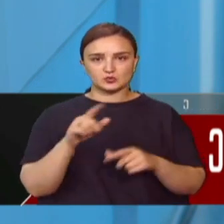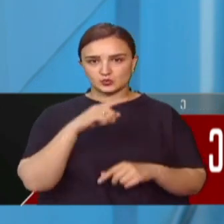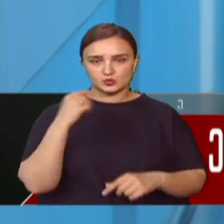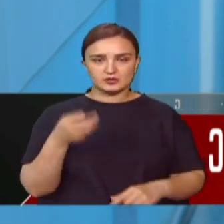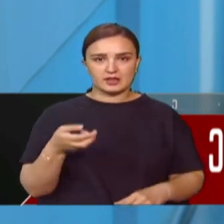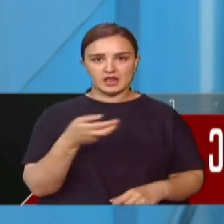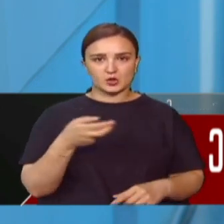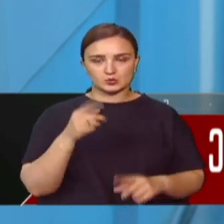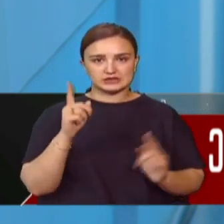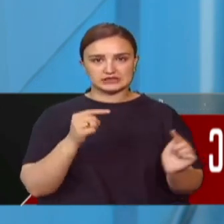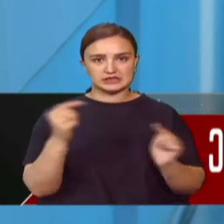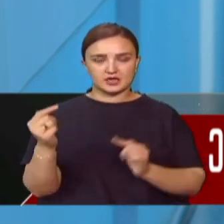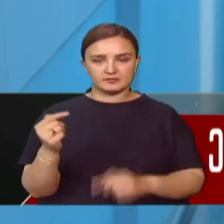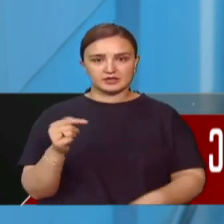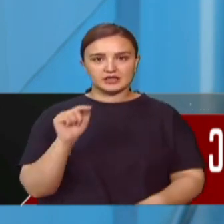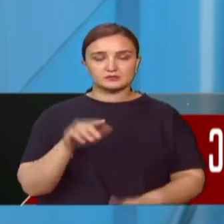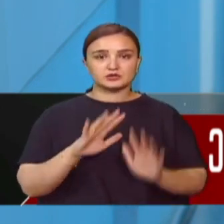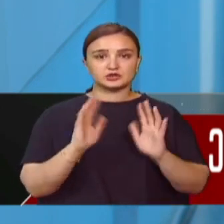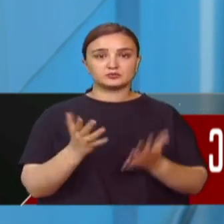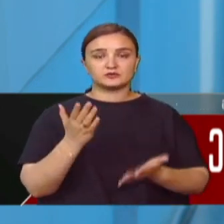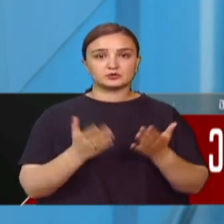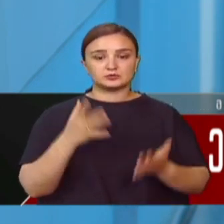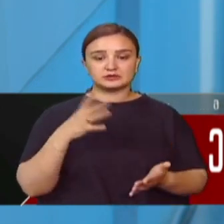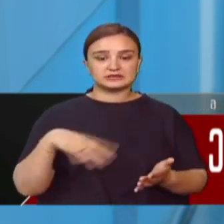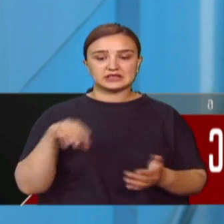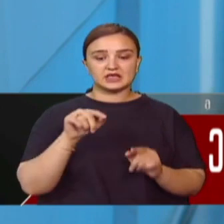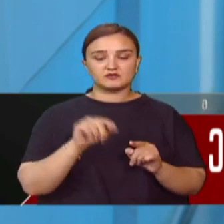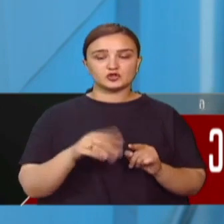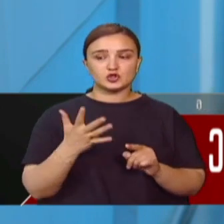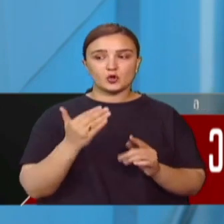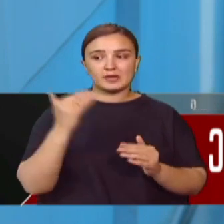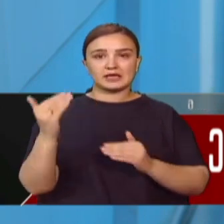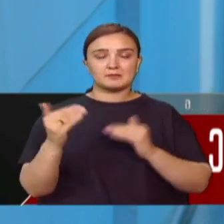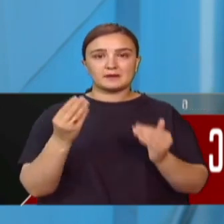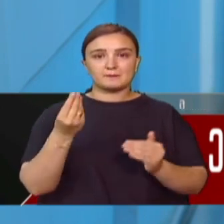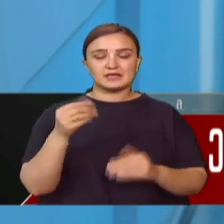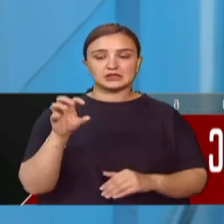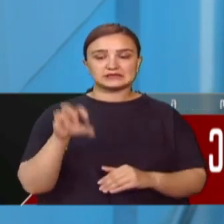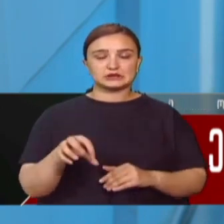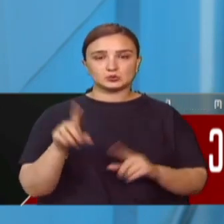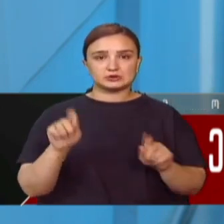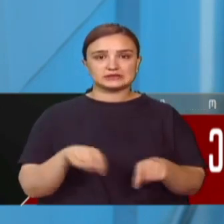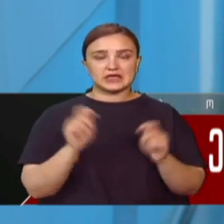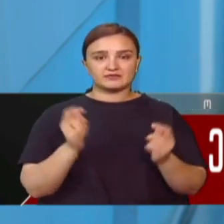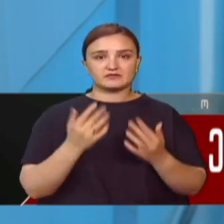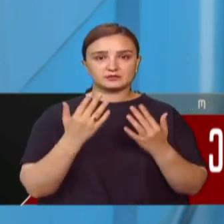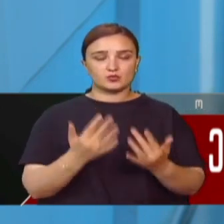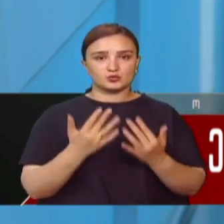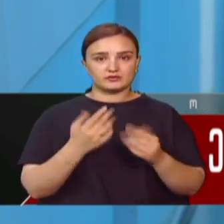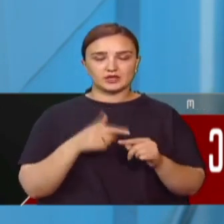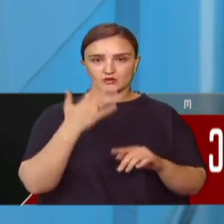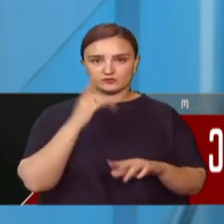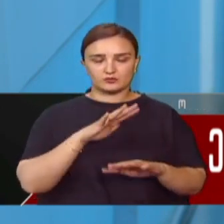და ბელორუსის წინააღმდეგ. იმ შემთხვევაში, თუ საქართველოში რომელიმე ფინანსური ინსტიტუტი დაარღვევს მოთხოვნებს, ამ შემთხვევაში